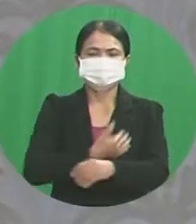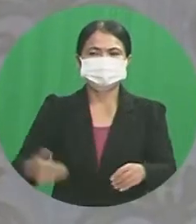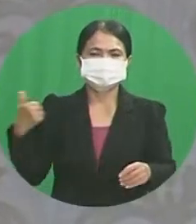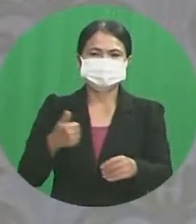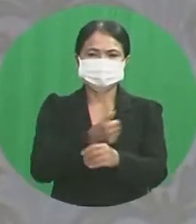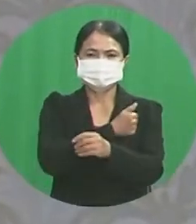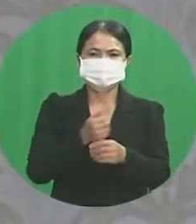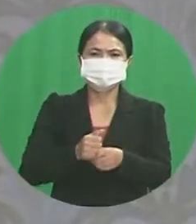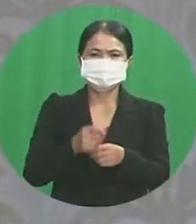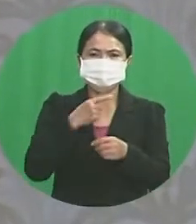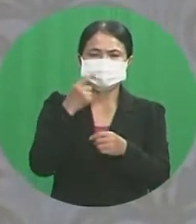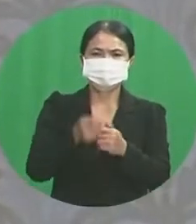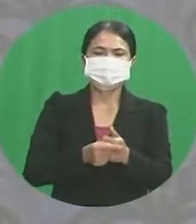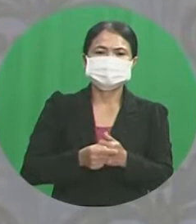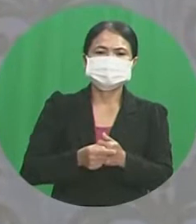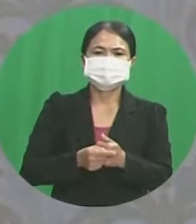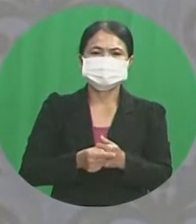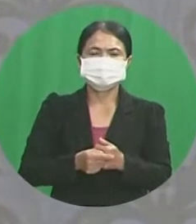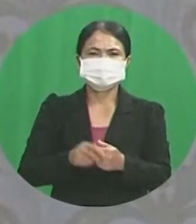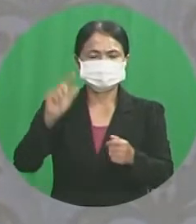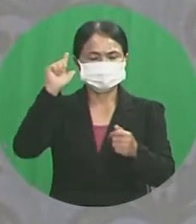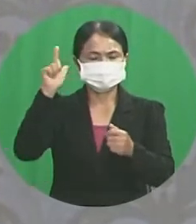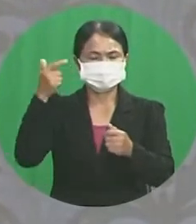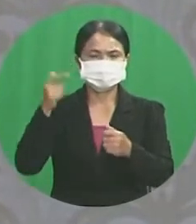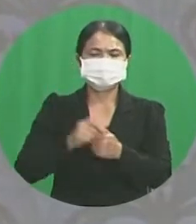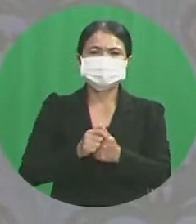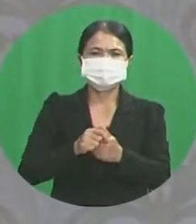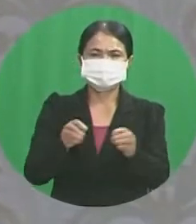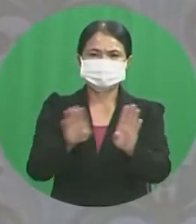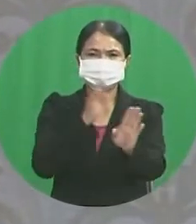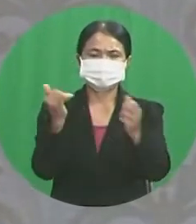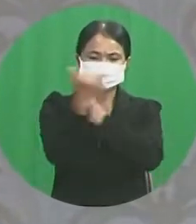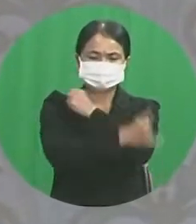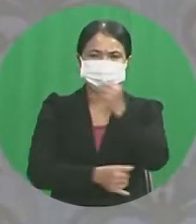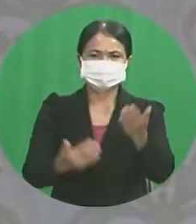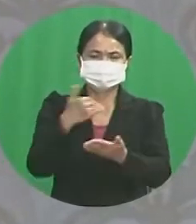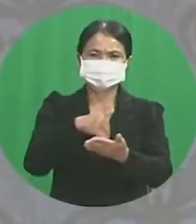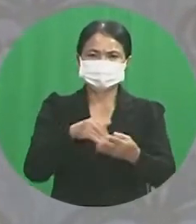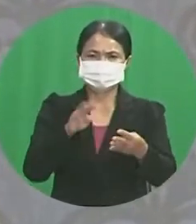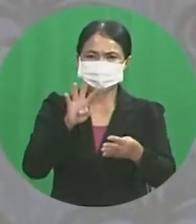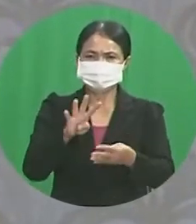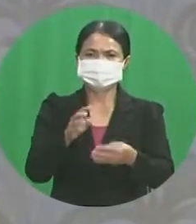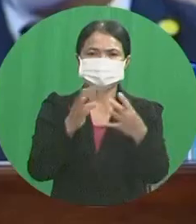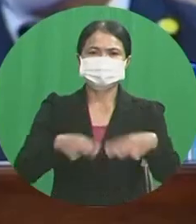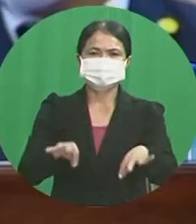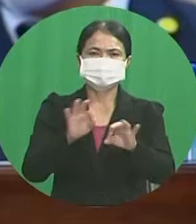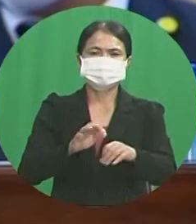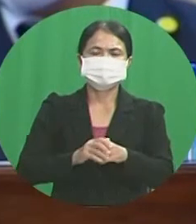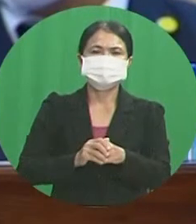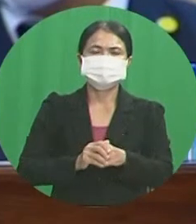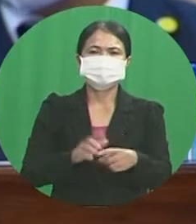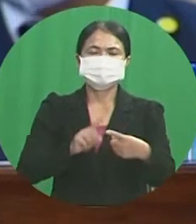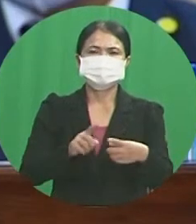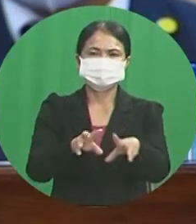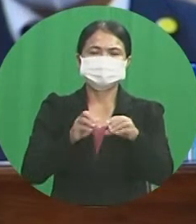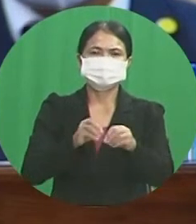ករដ្ឋមន្ត្រីបានមានប្រសាសន៍ថាភាពជោគជ័យលើការបើកប្រទេសឡើងវិញនេះមានកត្តា4សំខាន់ទី1យើងទទួល